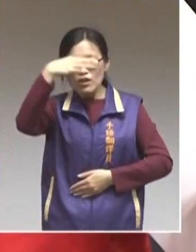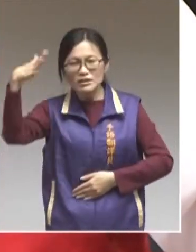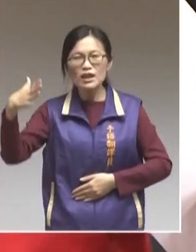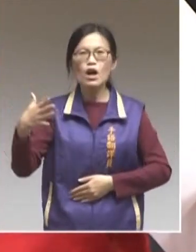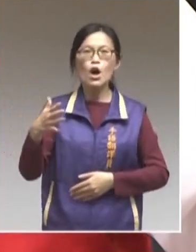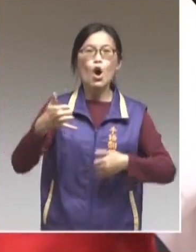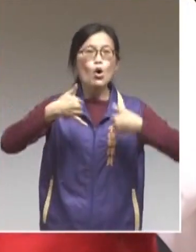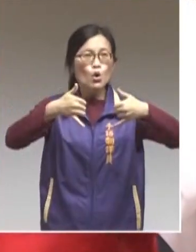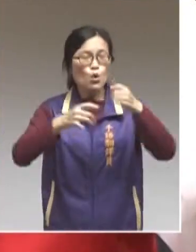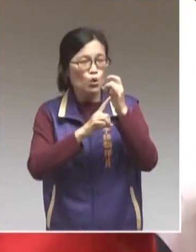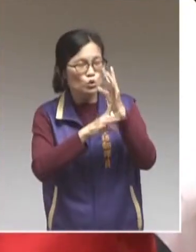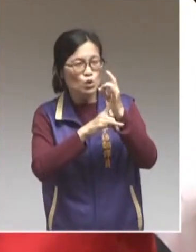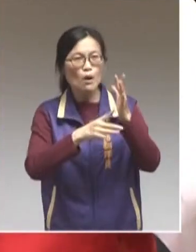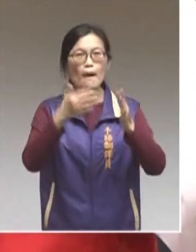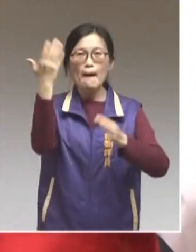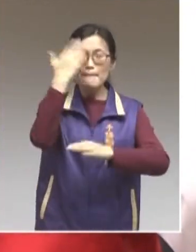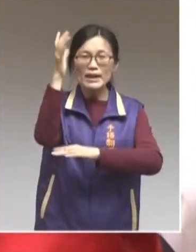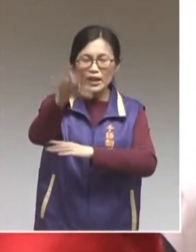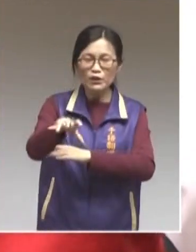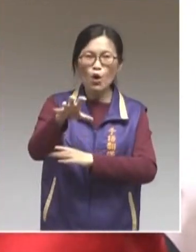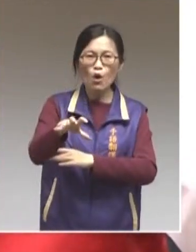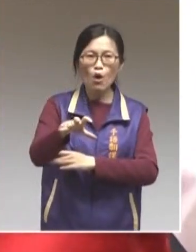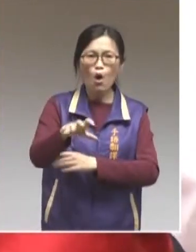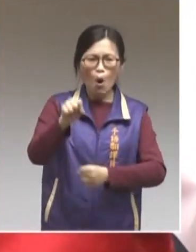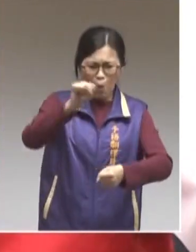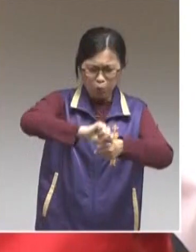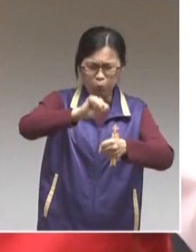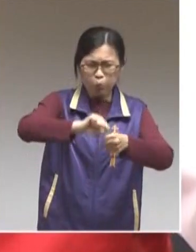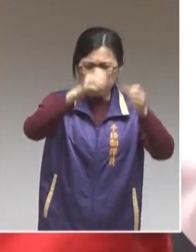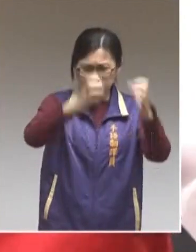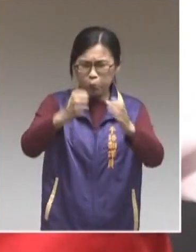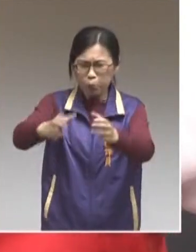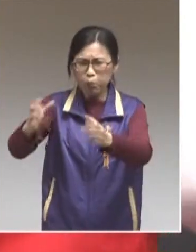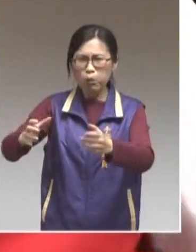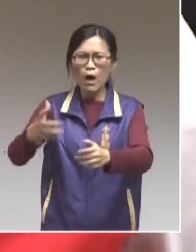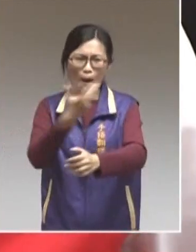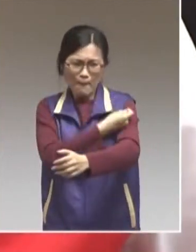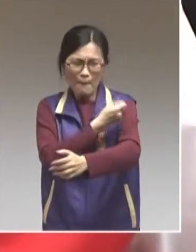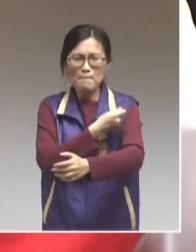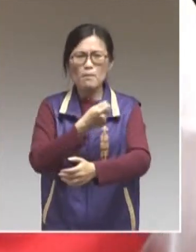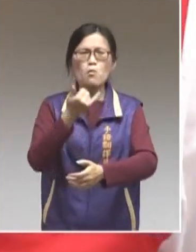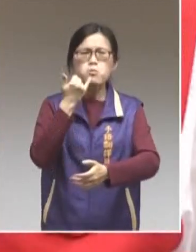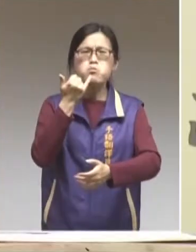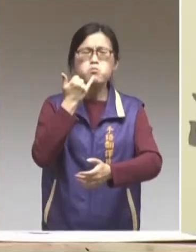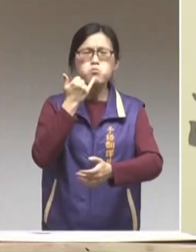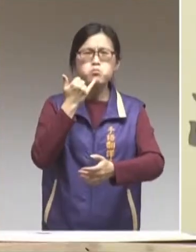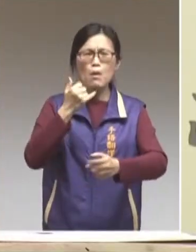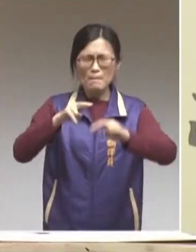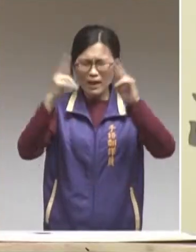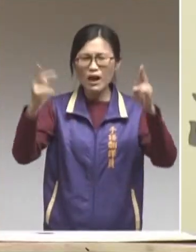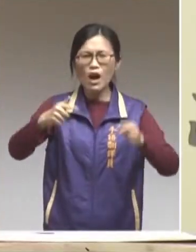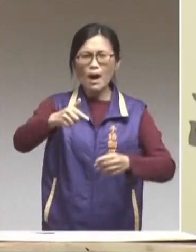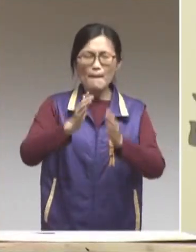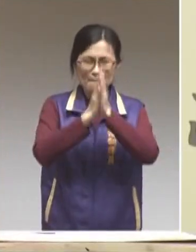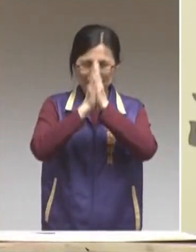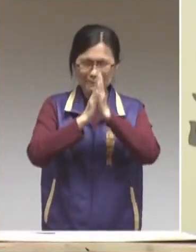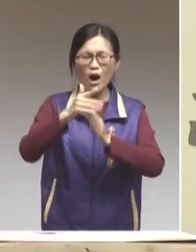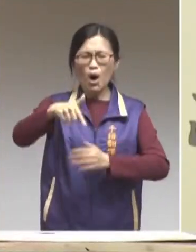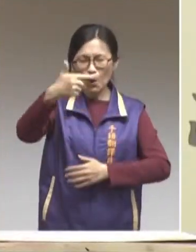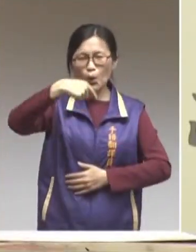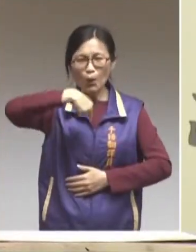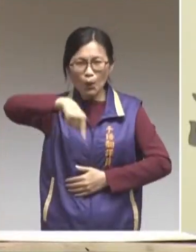浓区等等，这个部分还有加开疫苗的这个接种，那也请大家务必拜托啊，一定要前往接